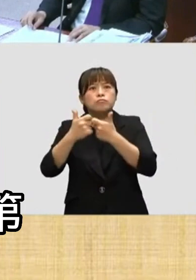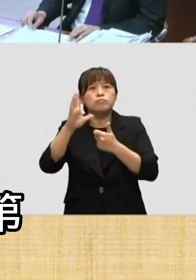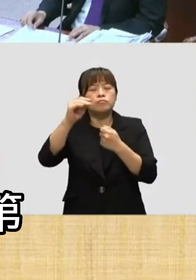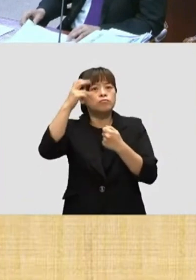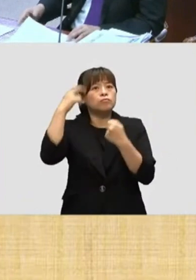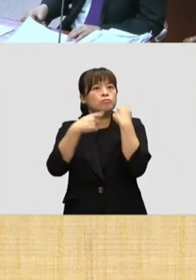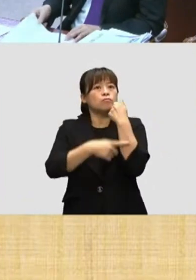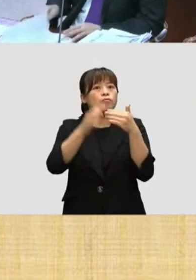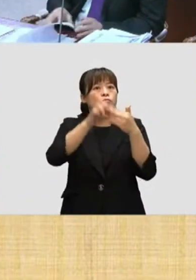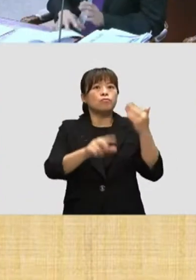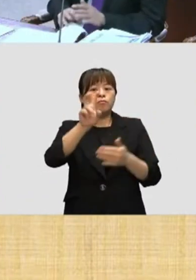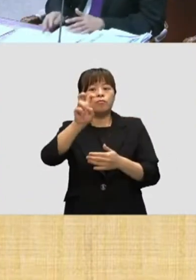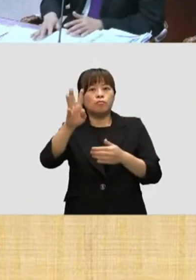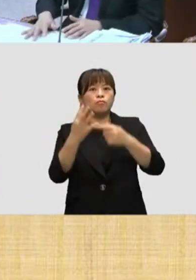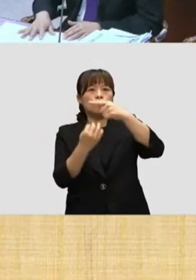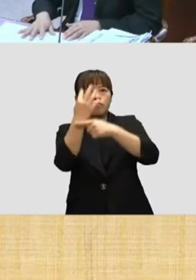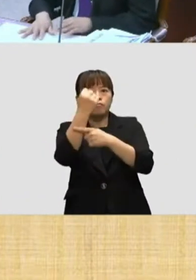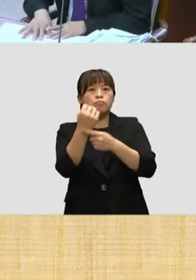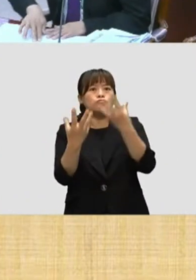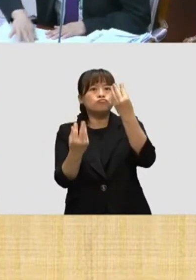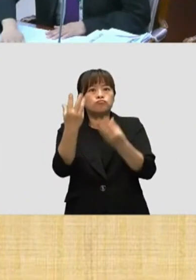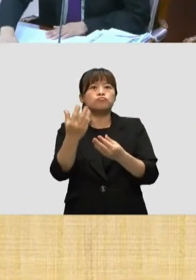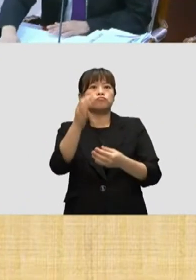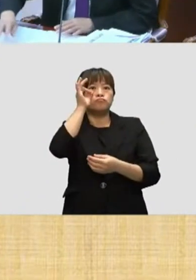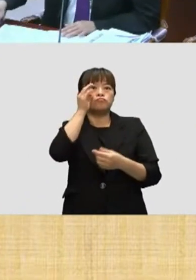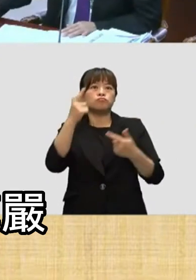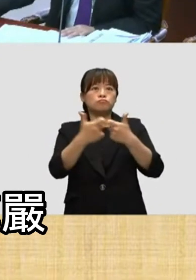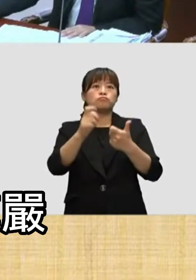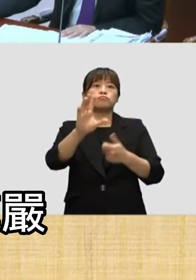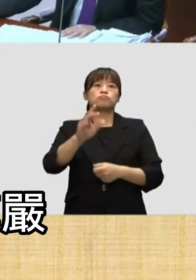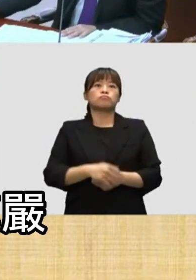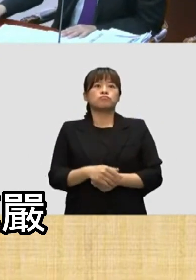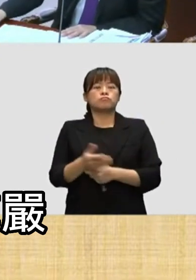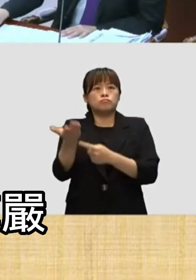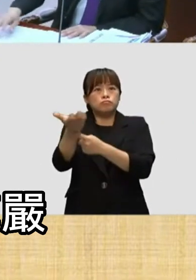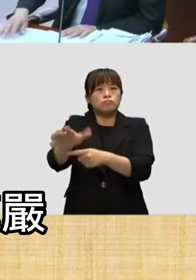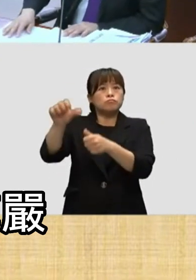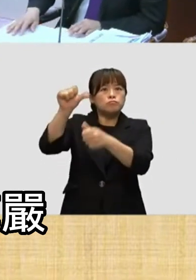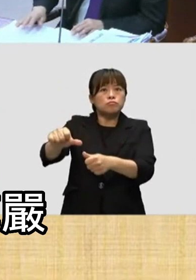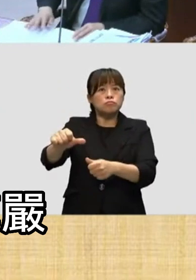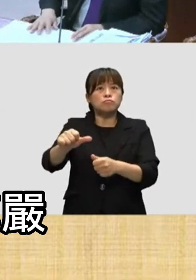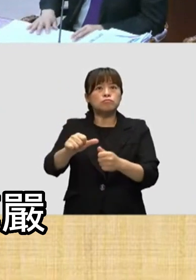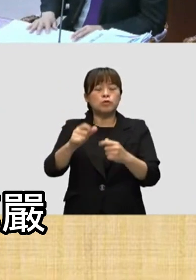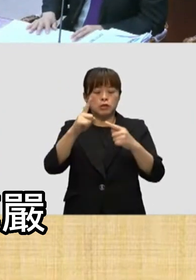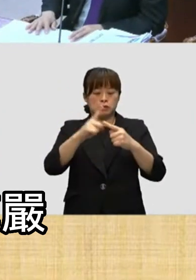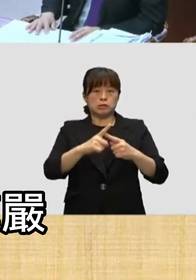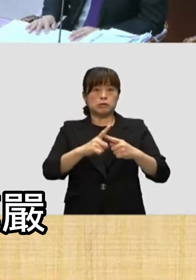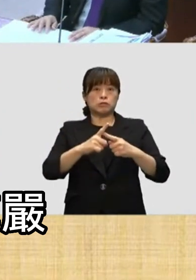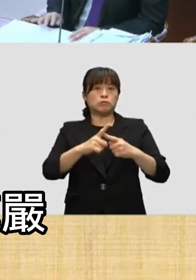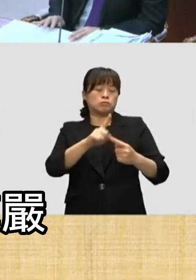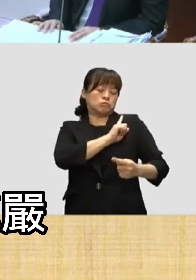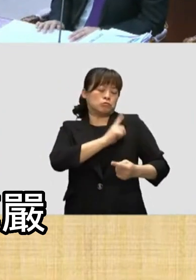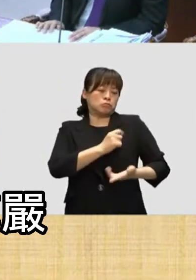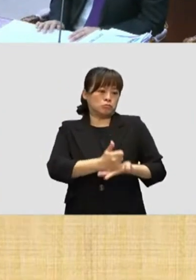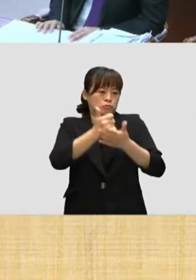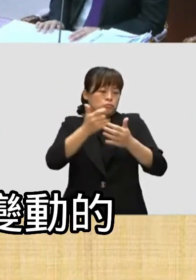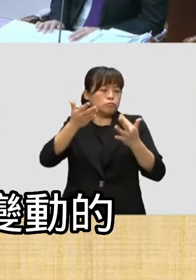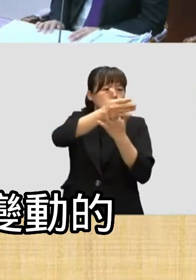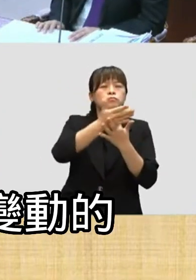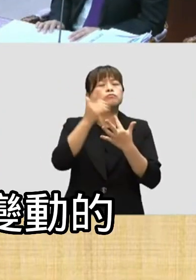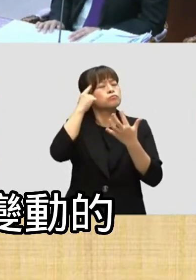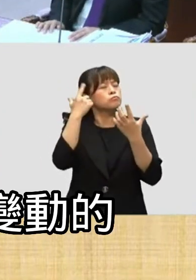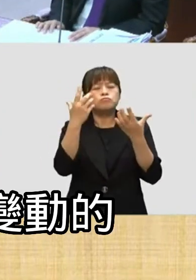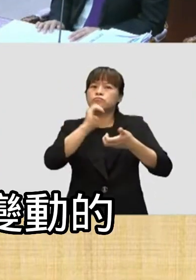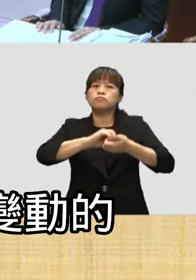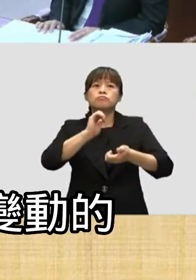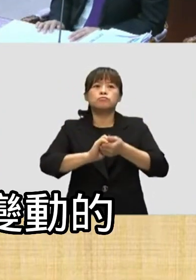法第23条的比例原则。死刑并不当然侵犯人性尊严，人